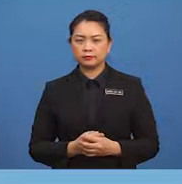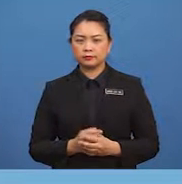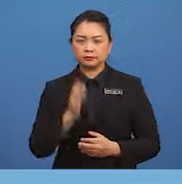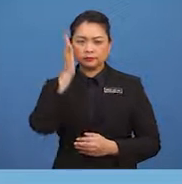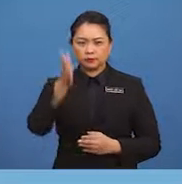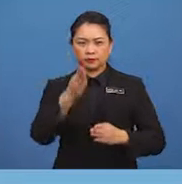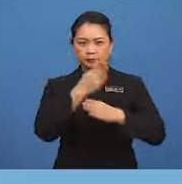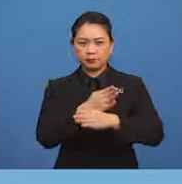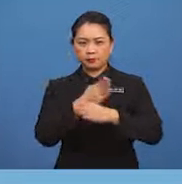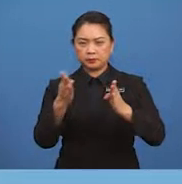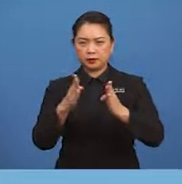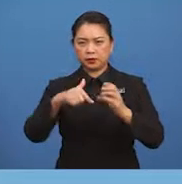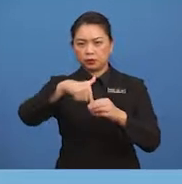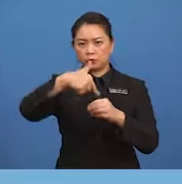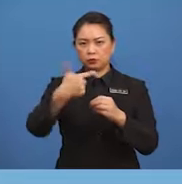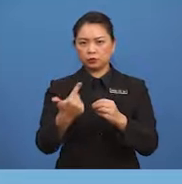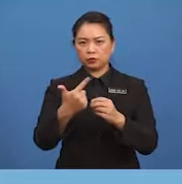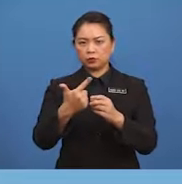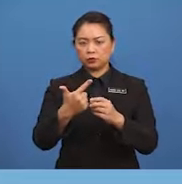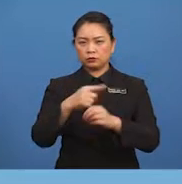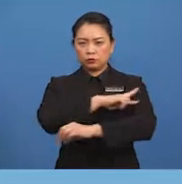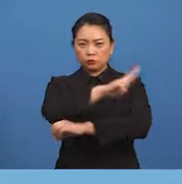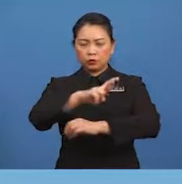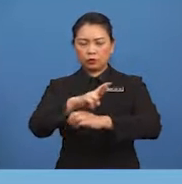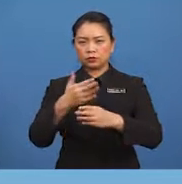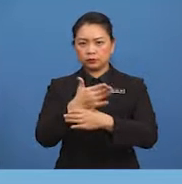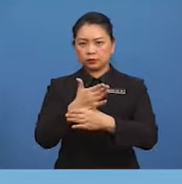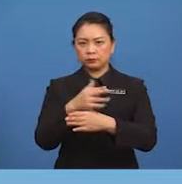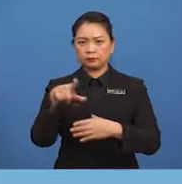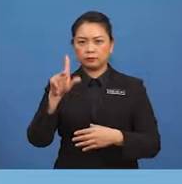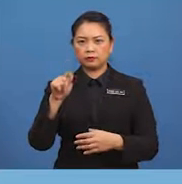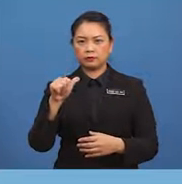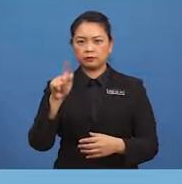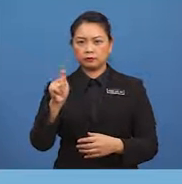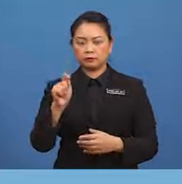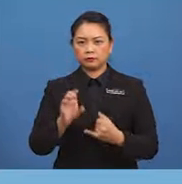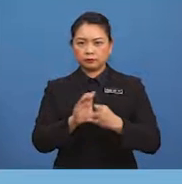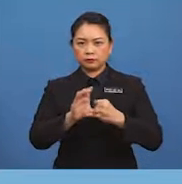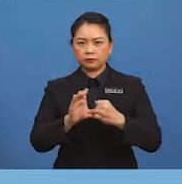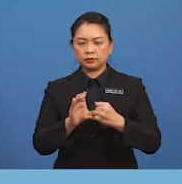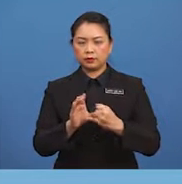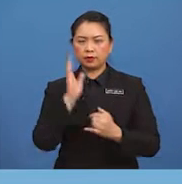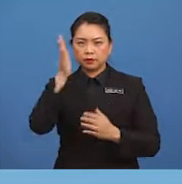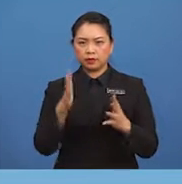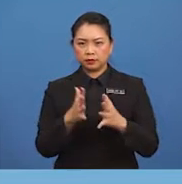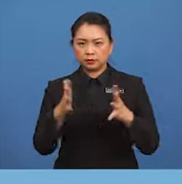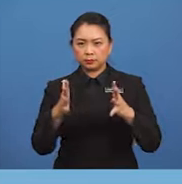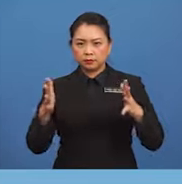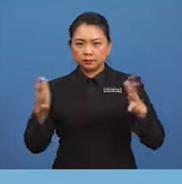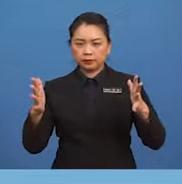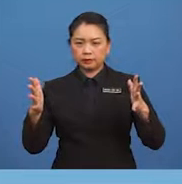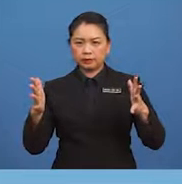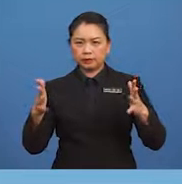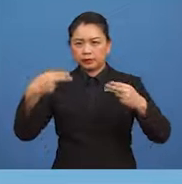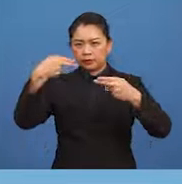akan terbentuk di ruang antara blood cell. Blood cell berkembang ke arah luar